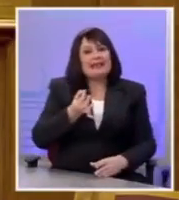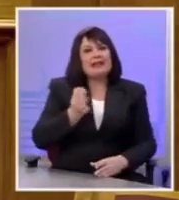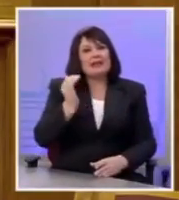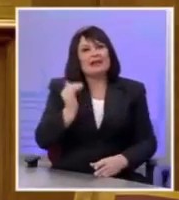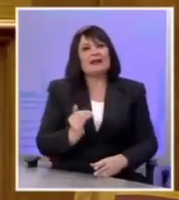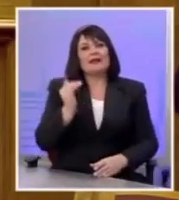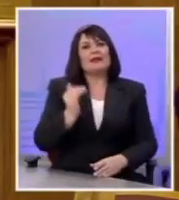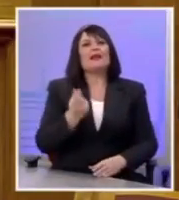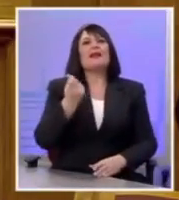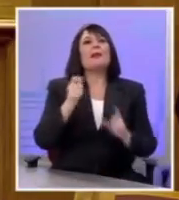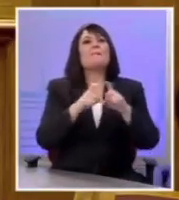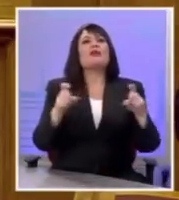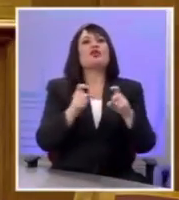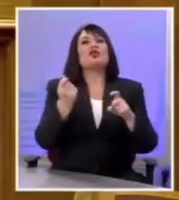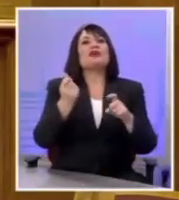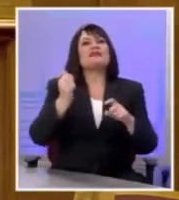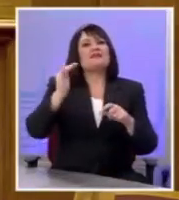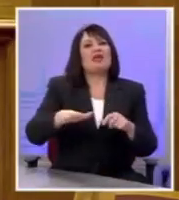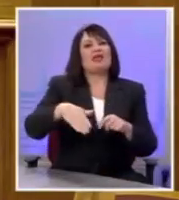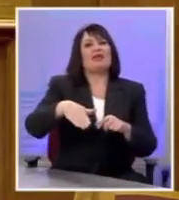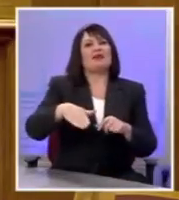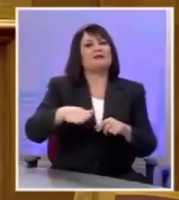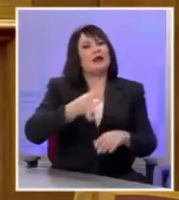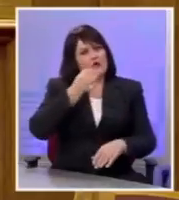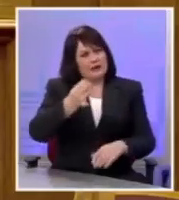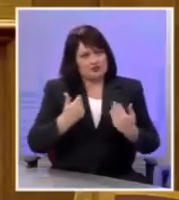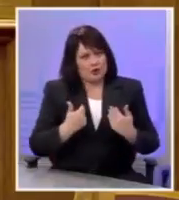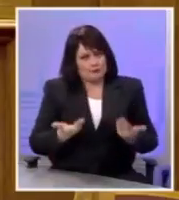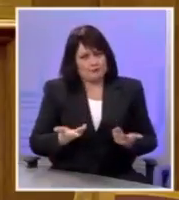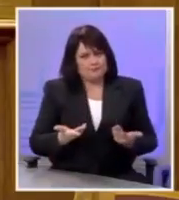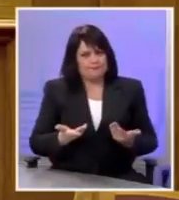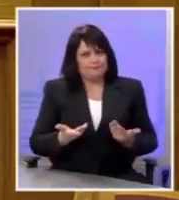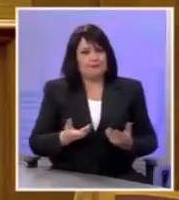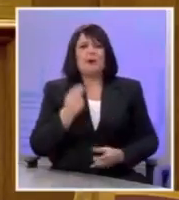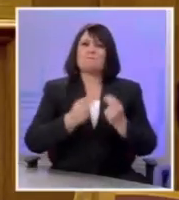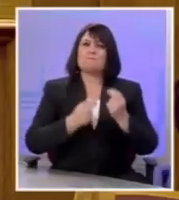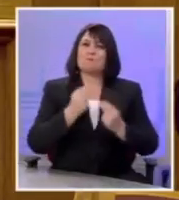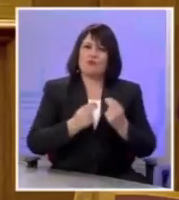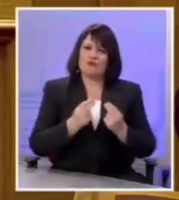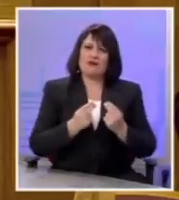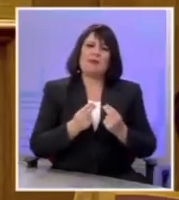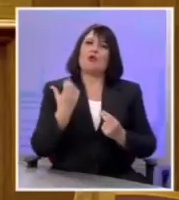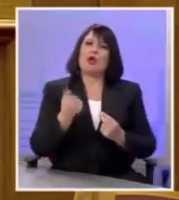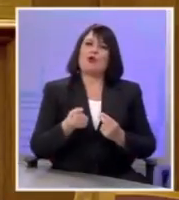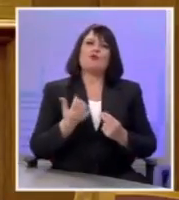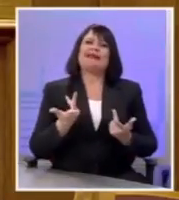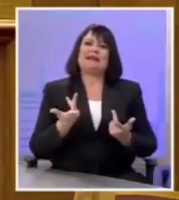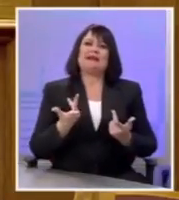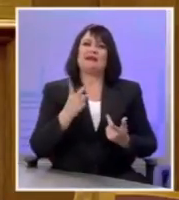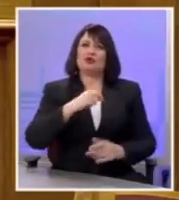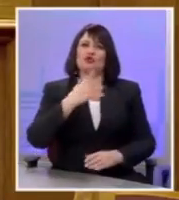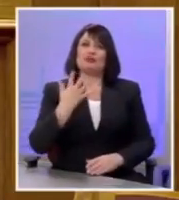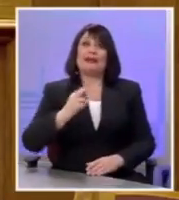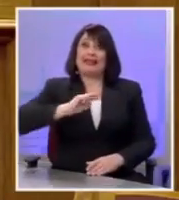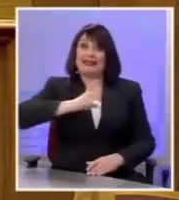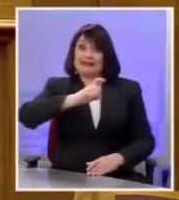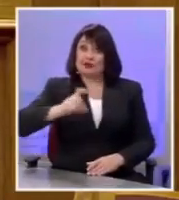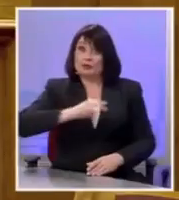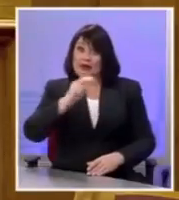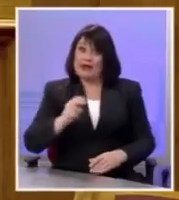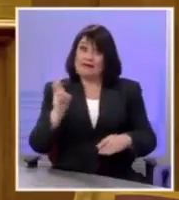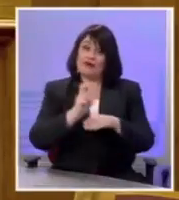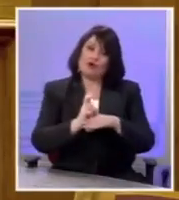μειωθήκανε η τιμή των μετοχών που δεν έχει ακουστεί. Γιατί ένα από τα προβλήματα που είχαμε ήταν τα 25 δις που άφησε